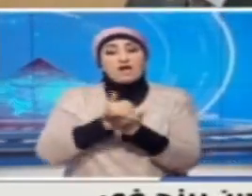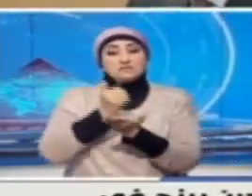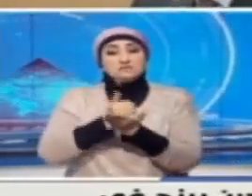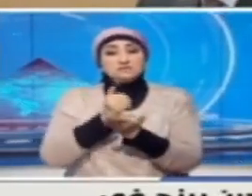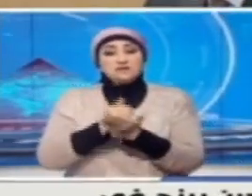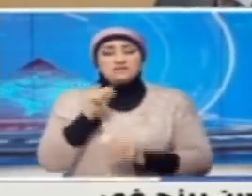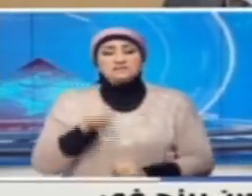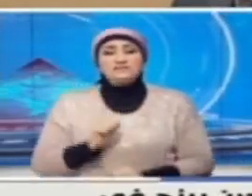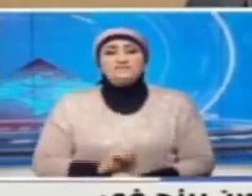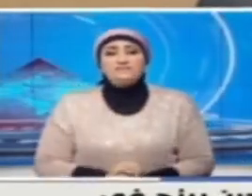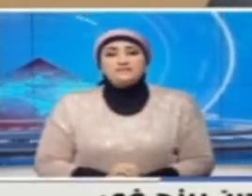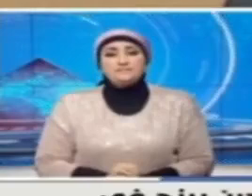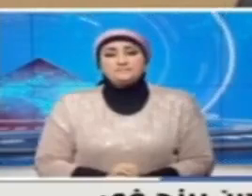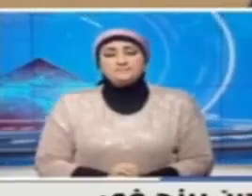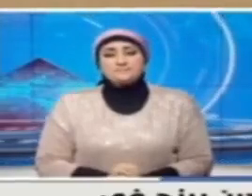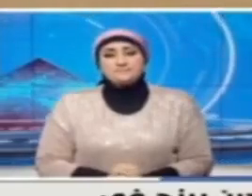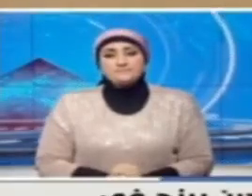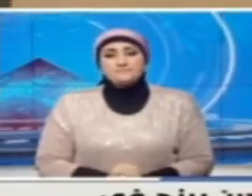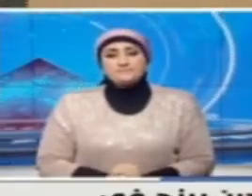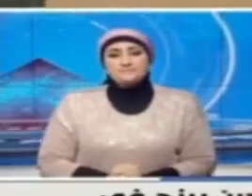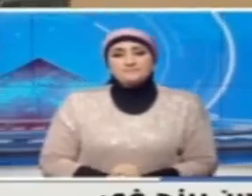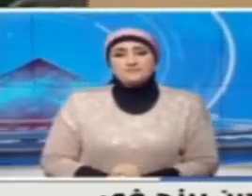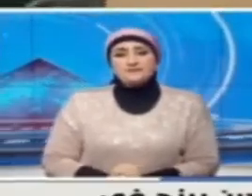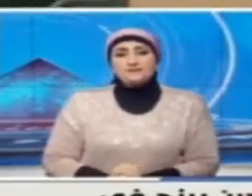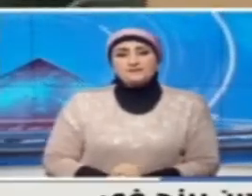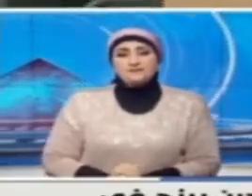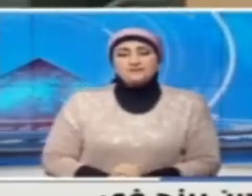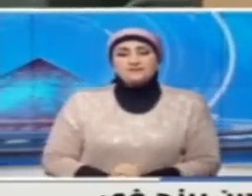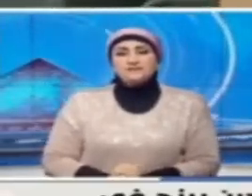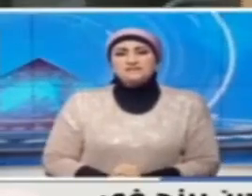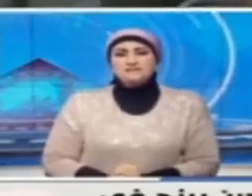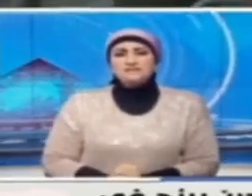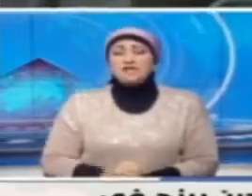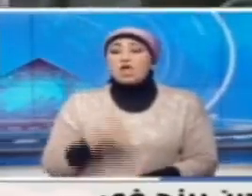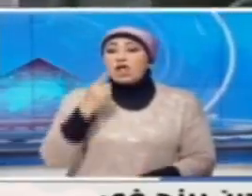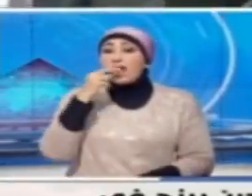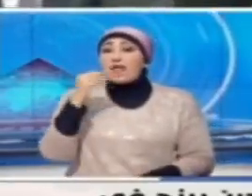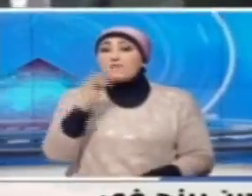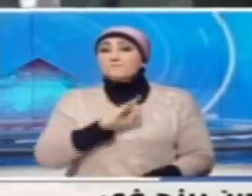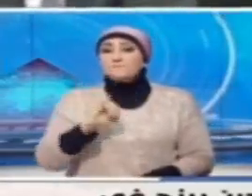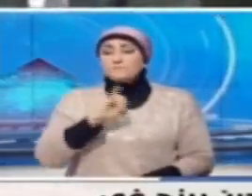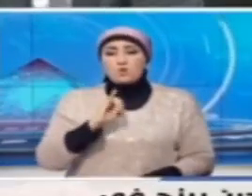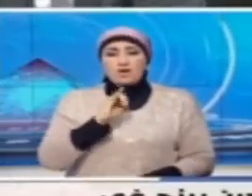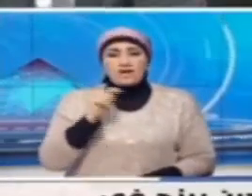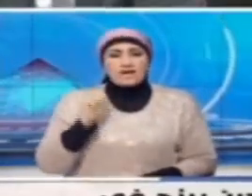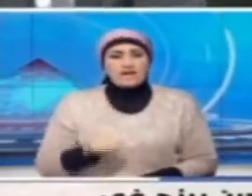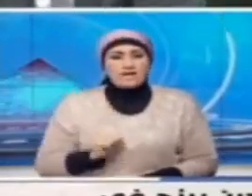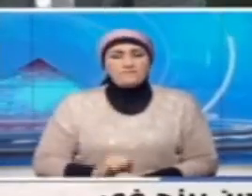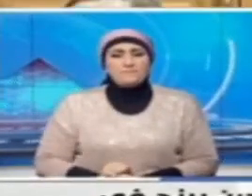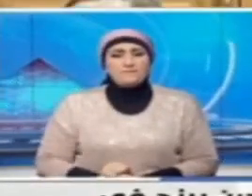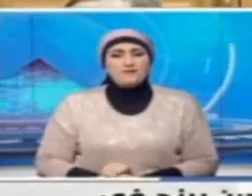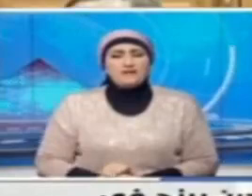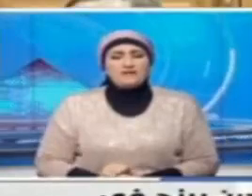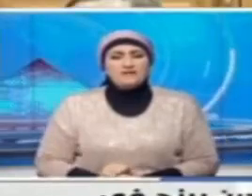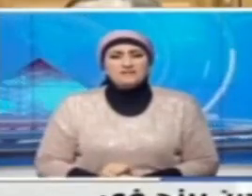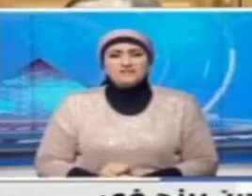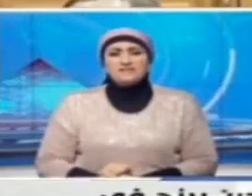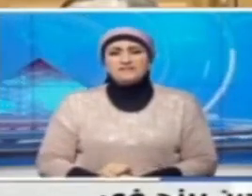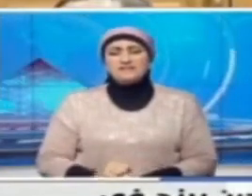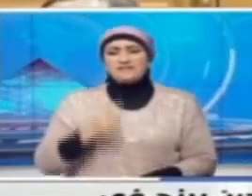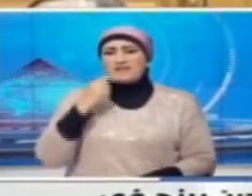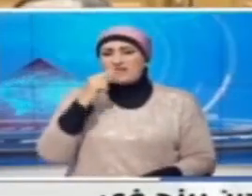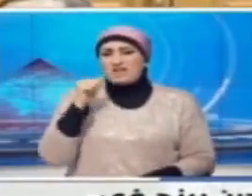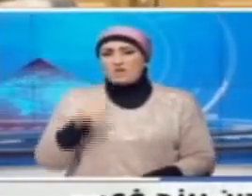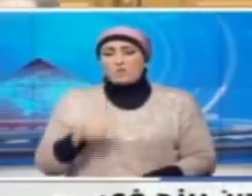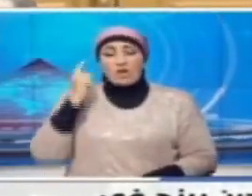يعني كلها يعني من الحقيقة الملفات الهامة، الصين تعول كثيرا على القاهرة، القاهرة هي بوابة لإفريقيا والكل